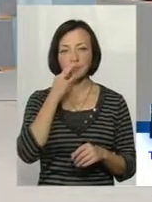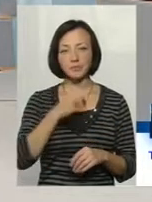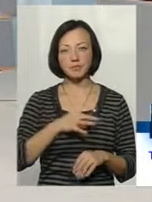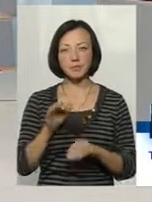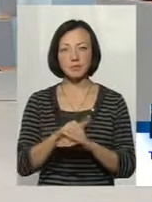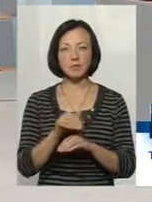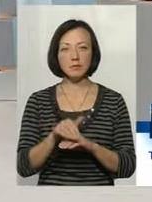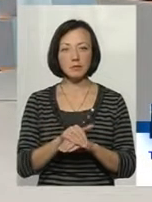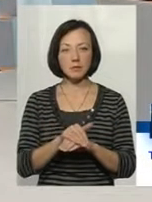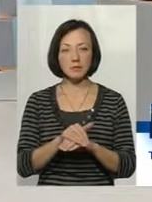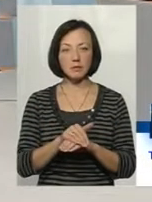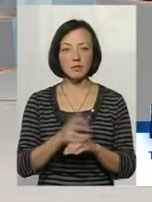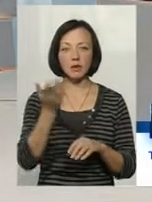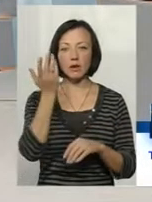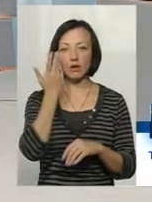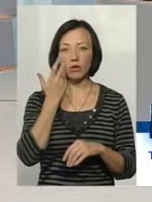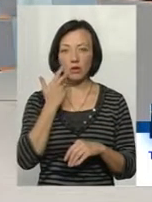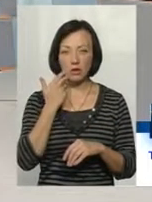ласка, коли